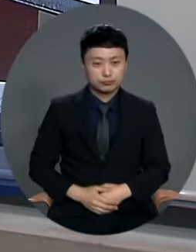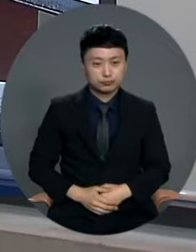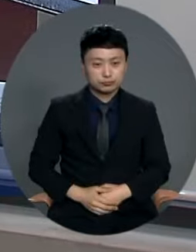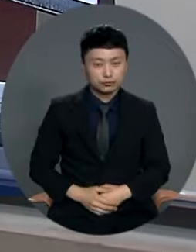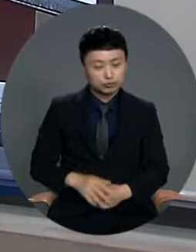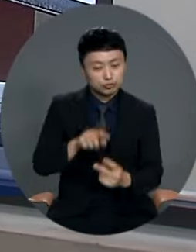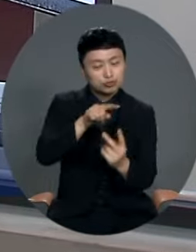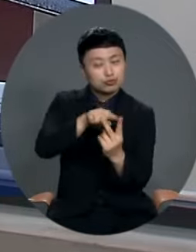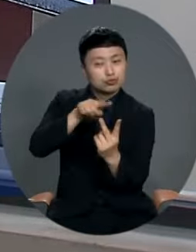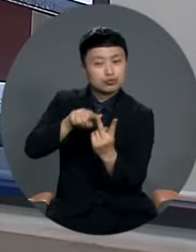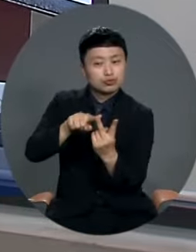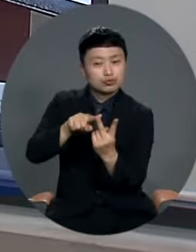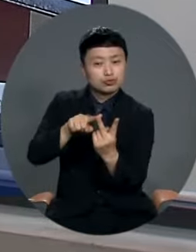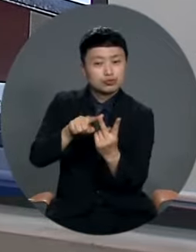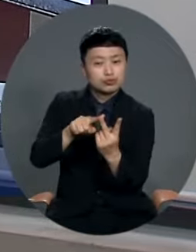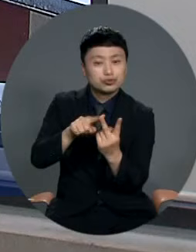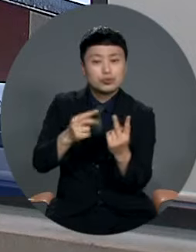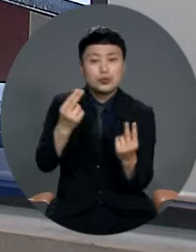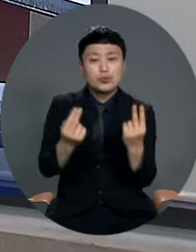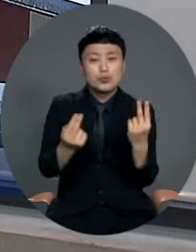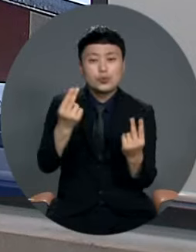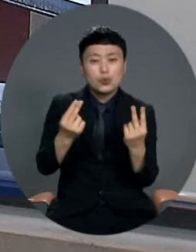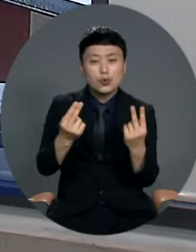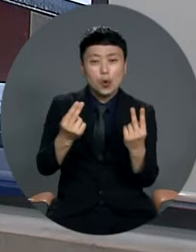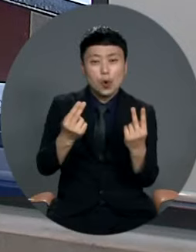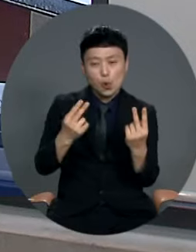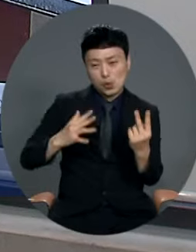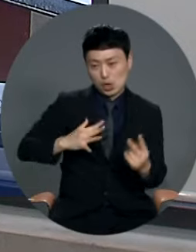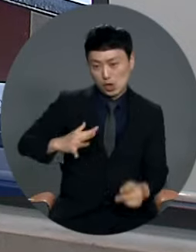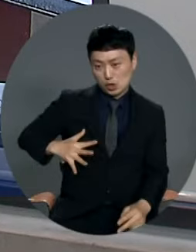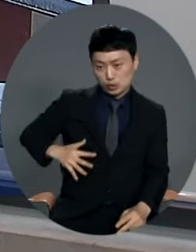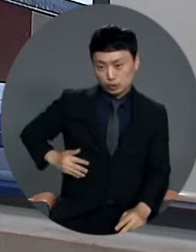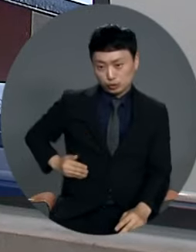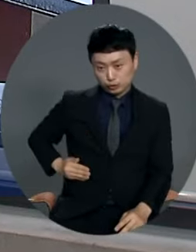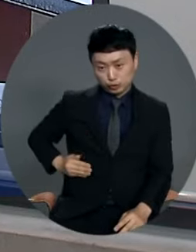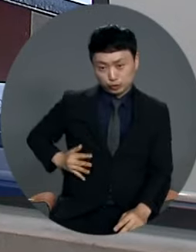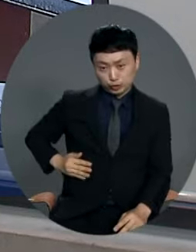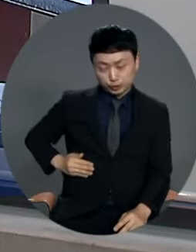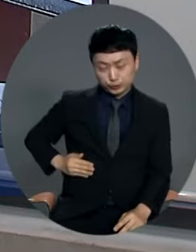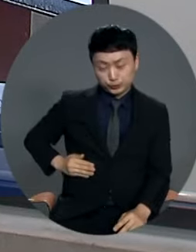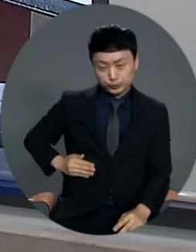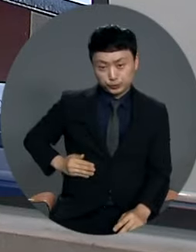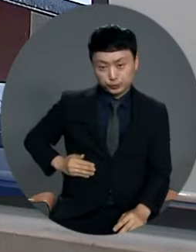이쪽부분의 주름의모양,위치,개수가